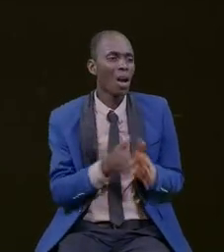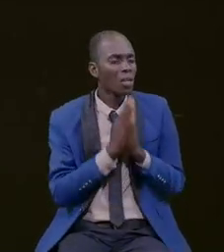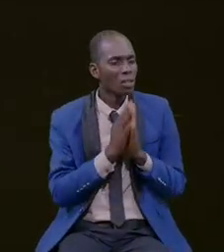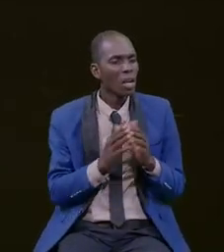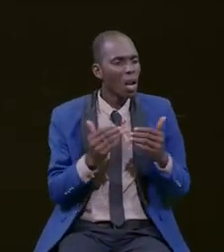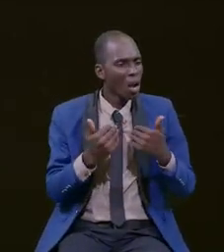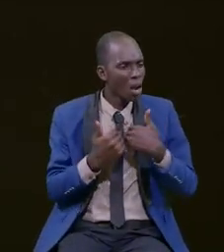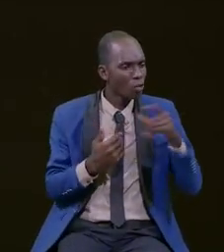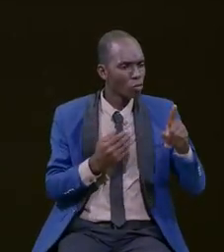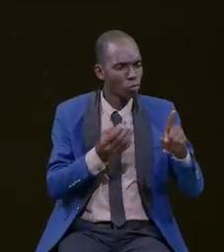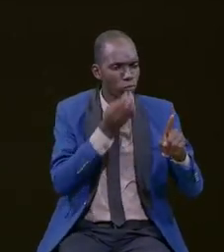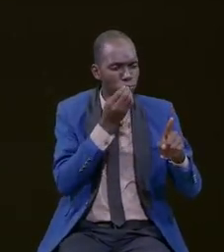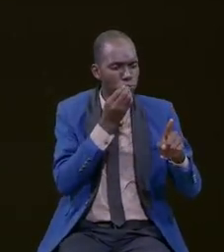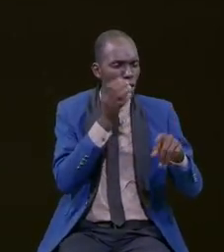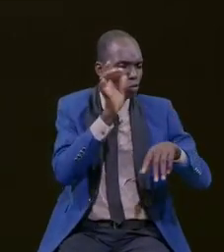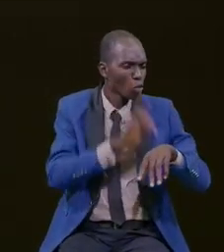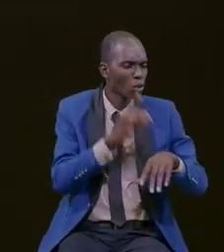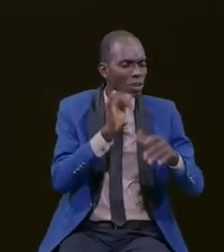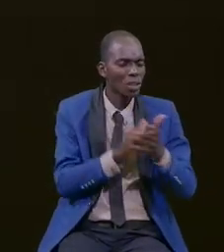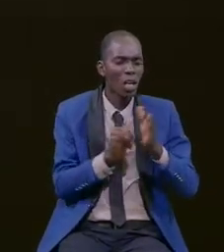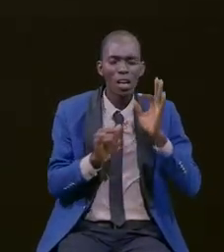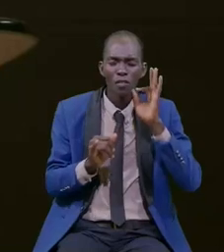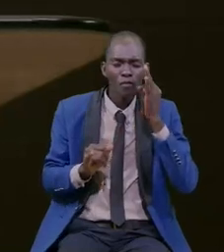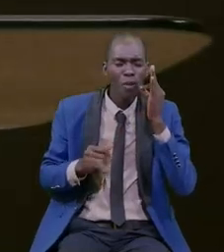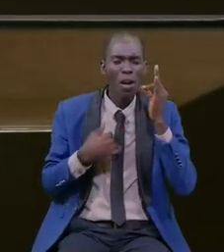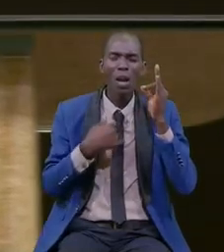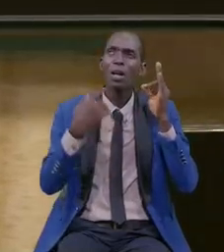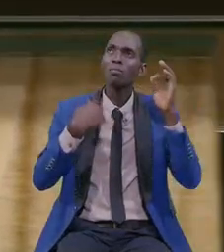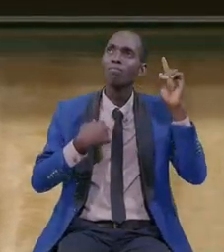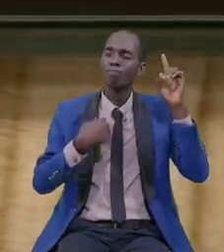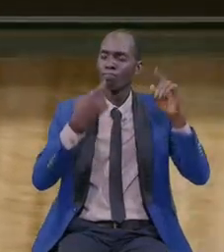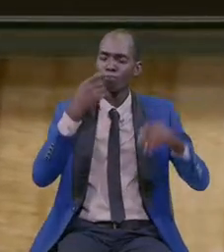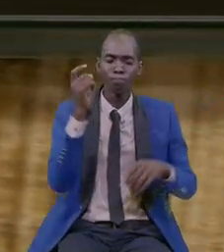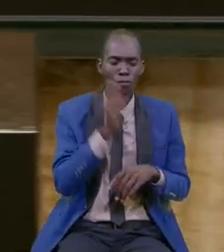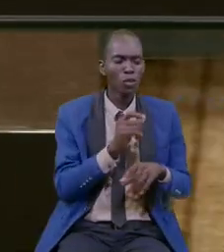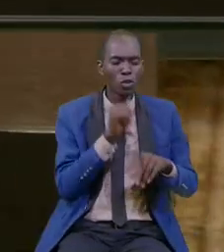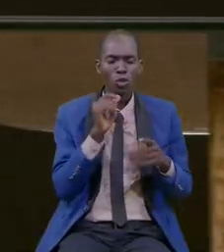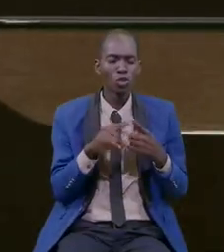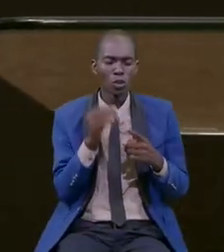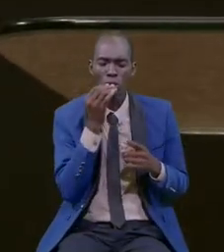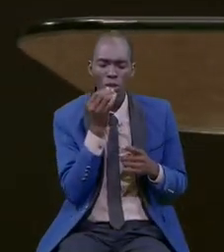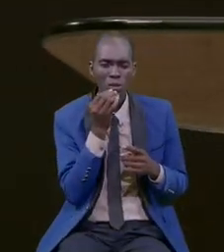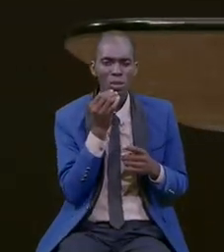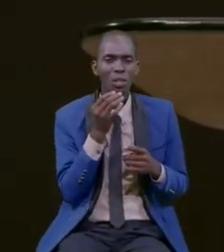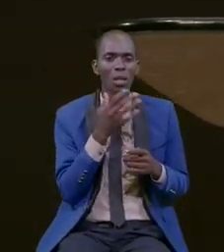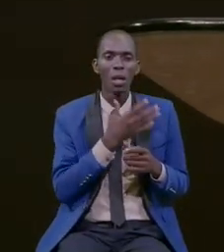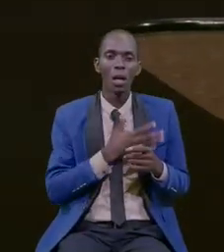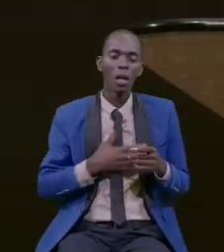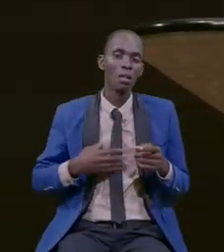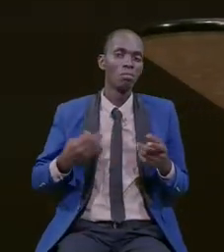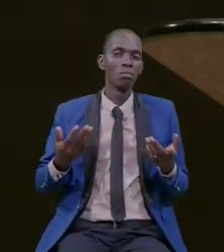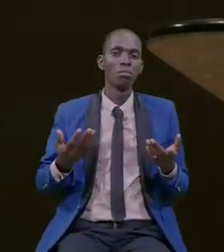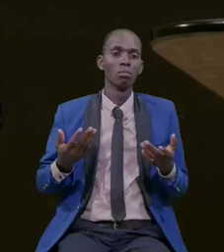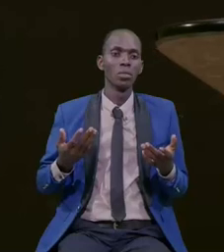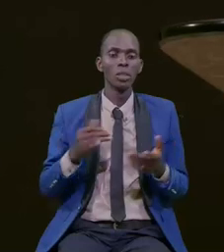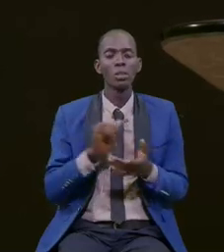de manger au lieu de dire oui je l'ai mangé je m'excuse beaucoup je